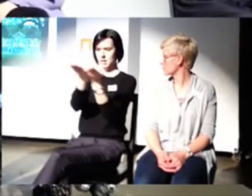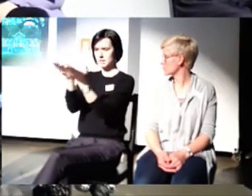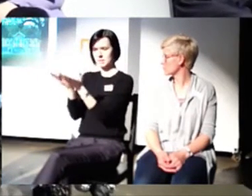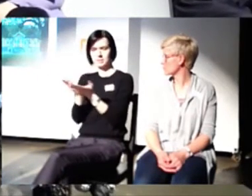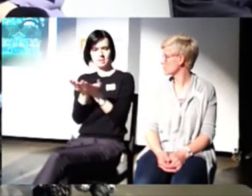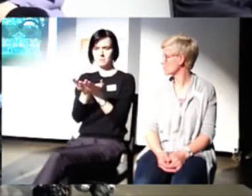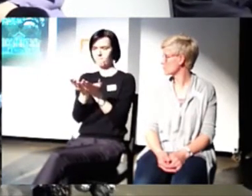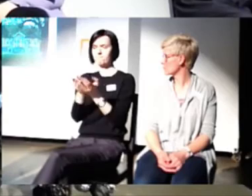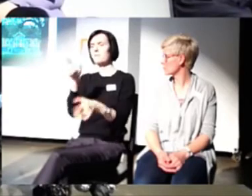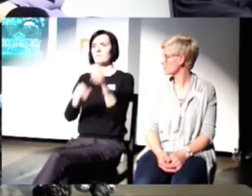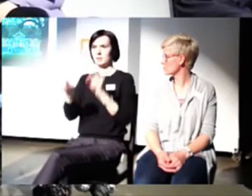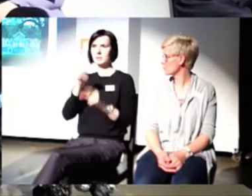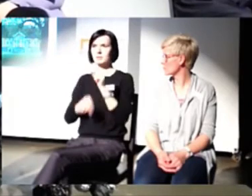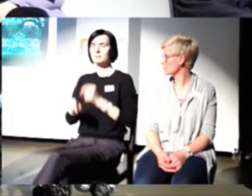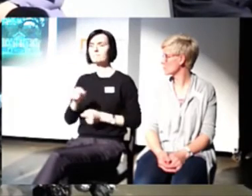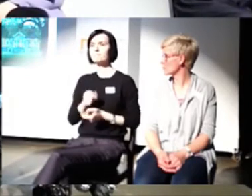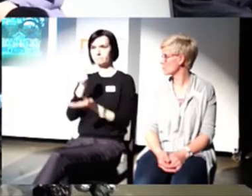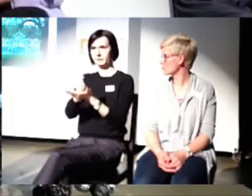Ja